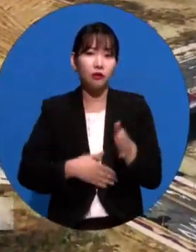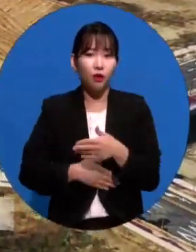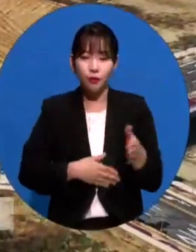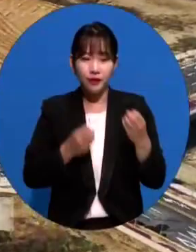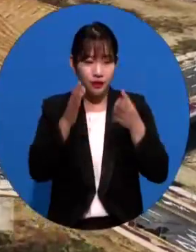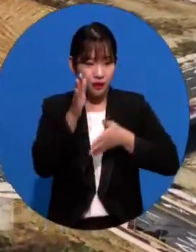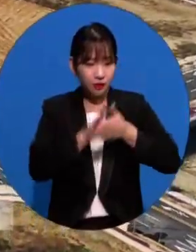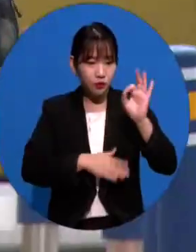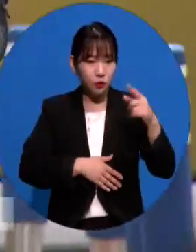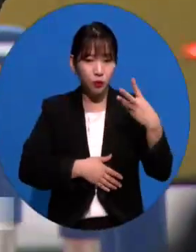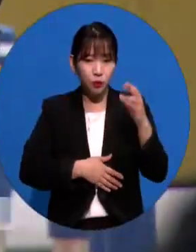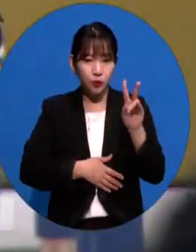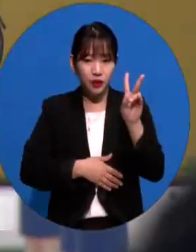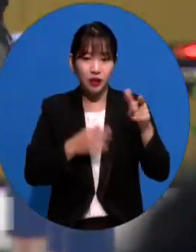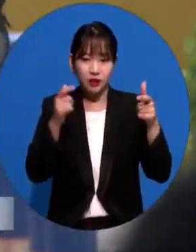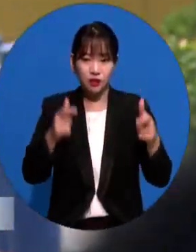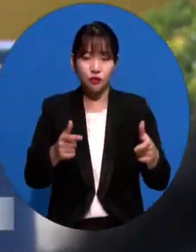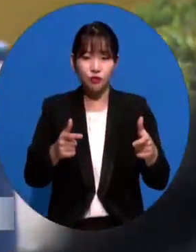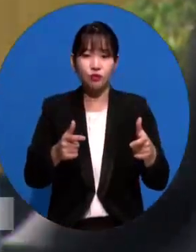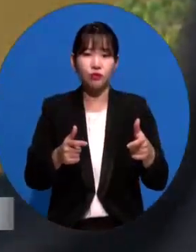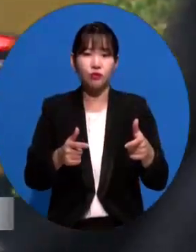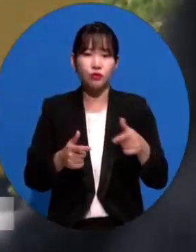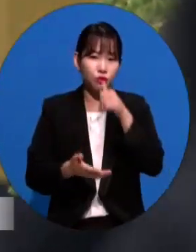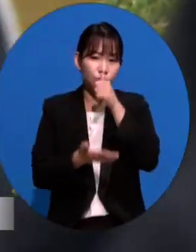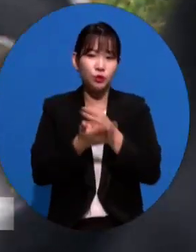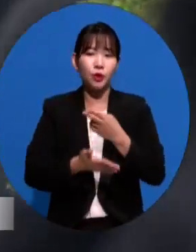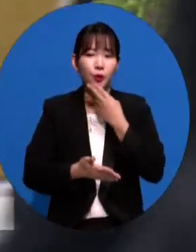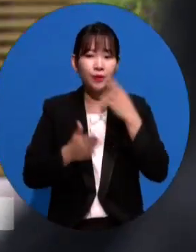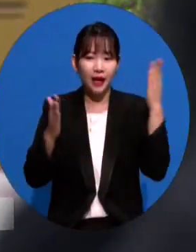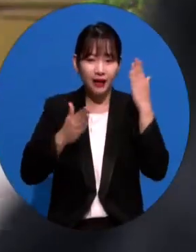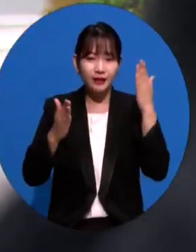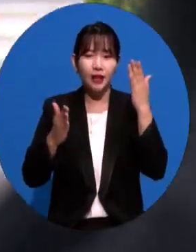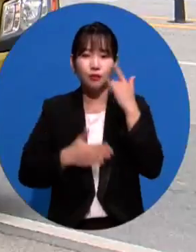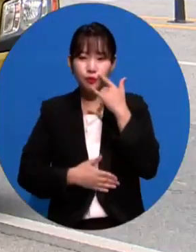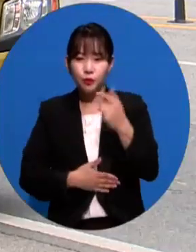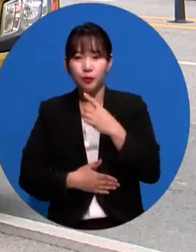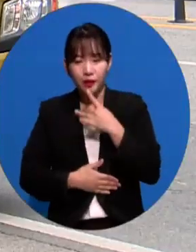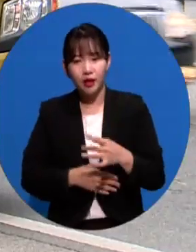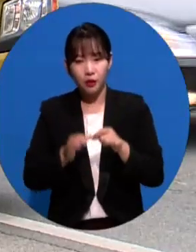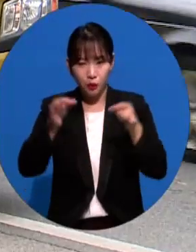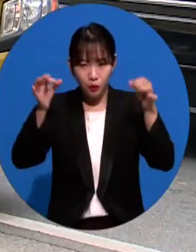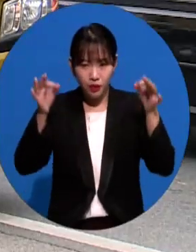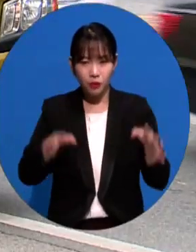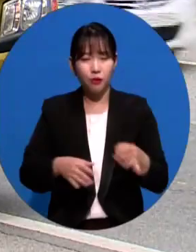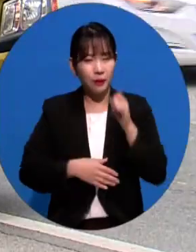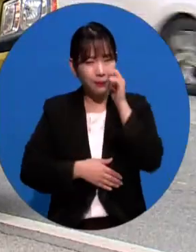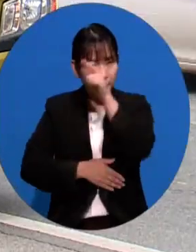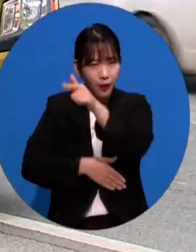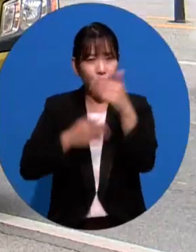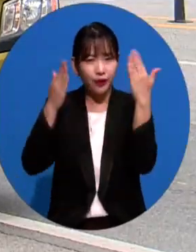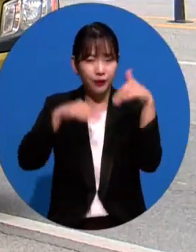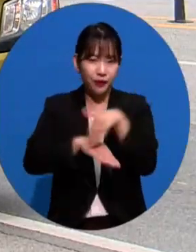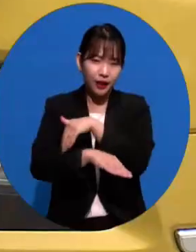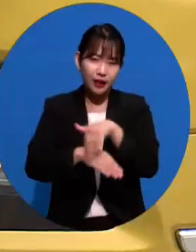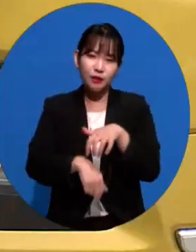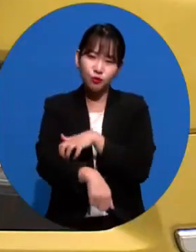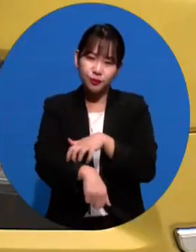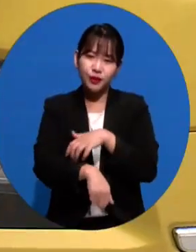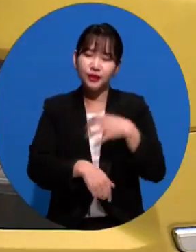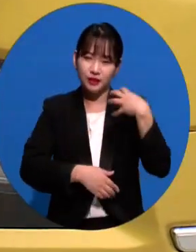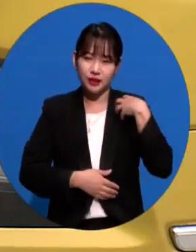신도시 오룡 2지구. 애꿎은 학생과 학부모만 한참 동안 원거리 통학이란 불편을 떠안게